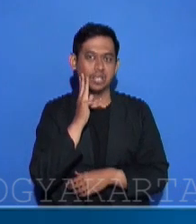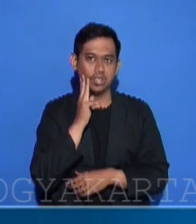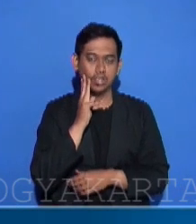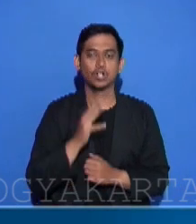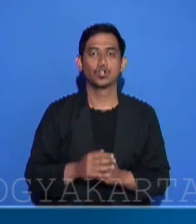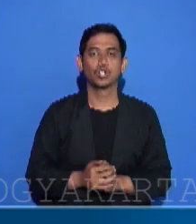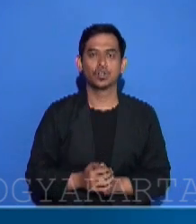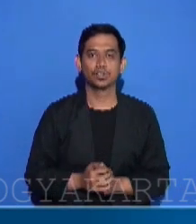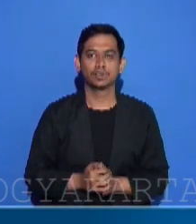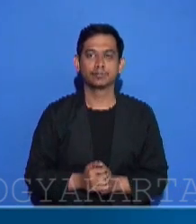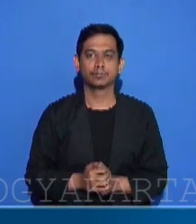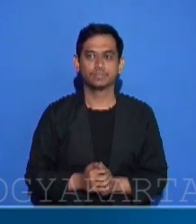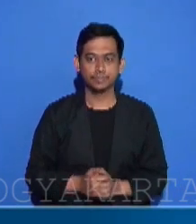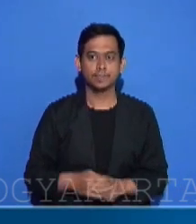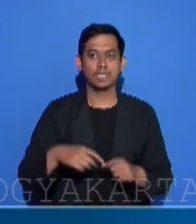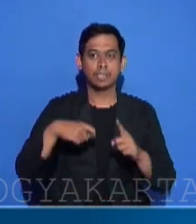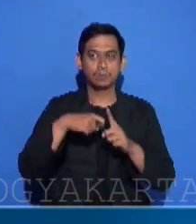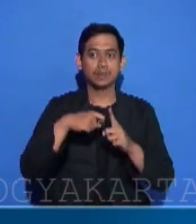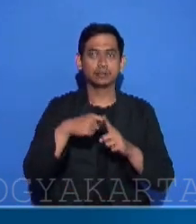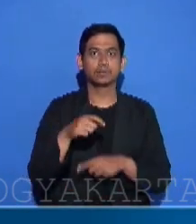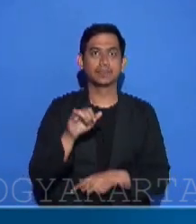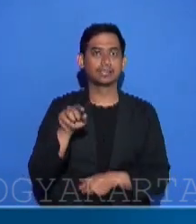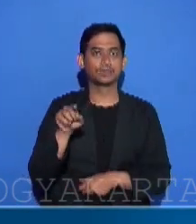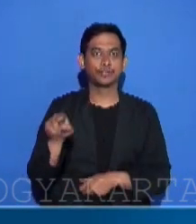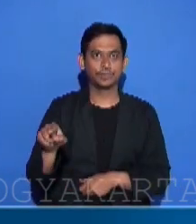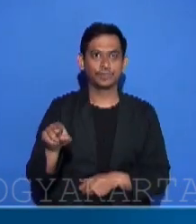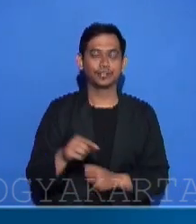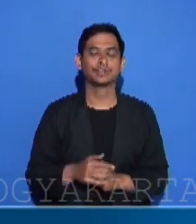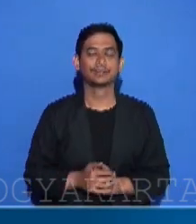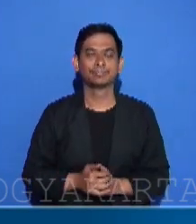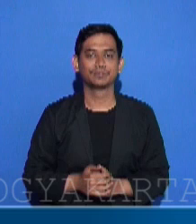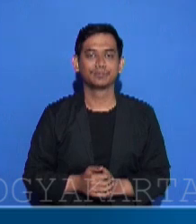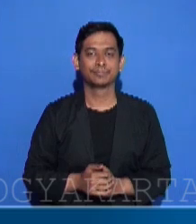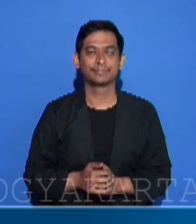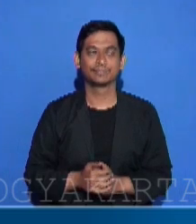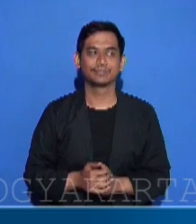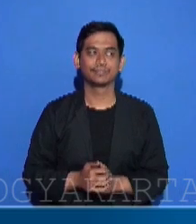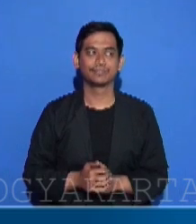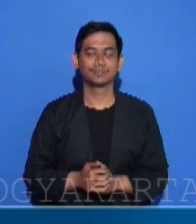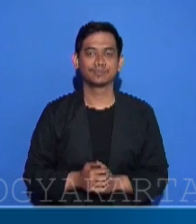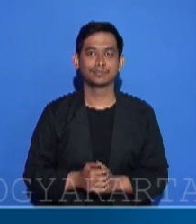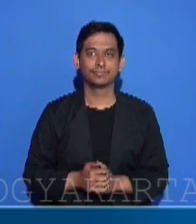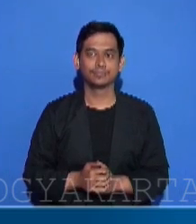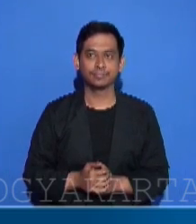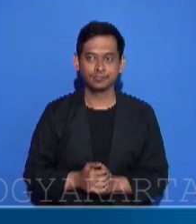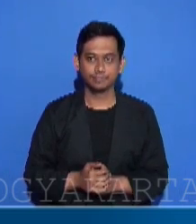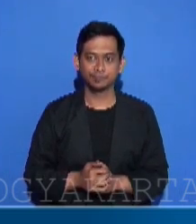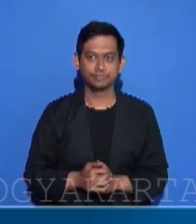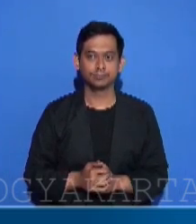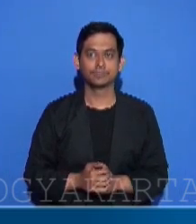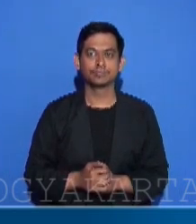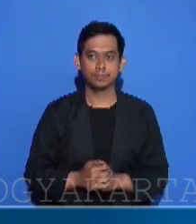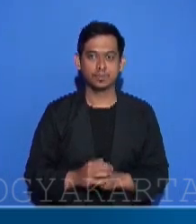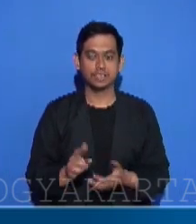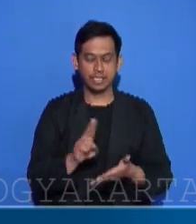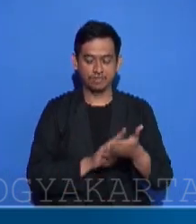lewat kpto spesifnya adalahance itu tiga platform menawarkan Universitas